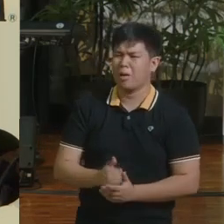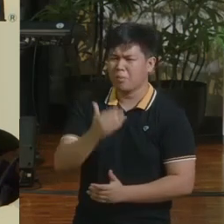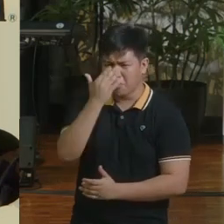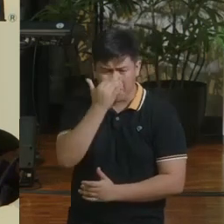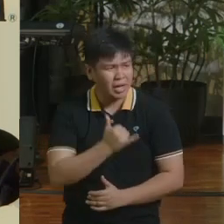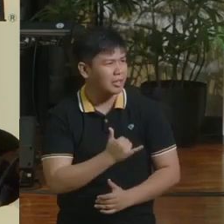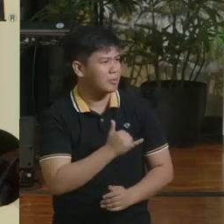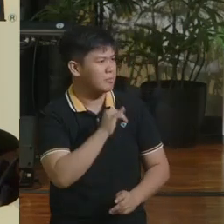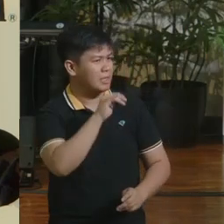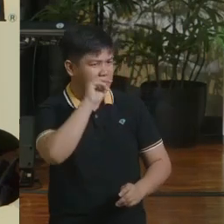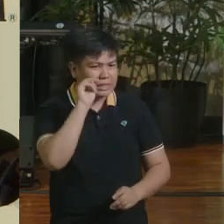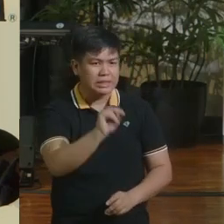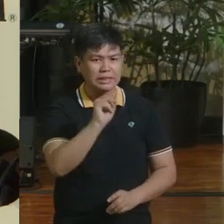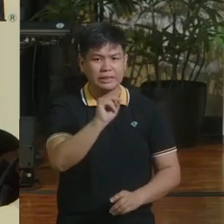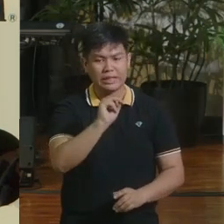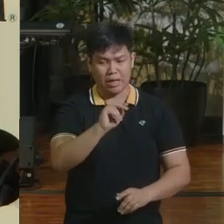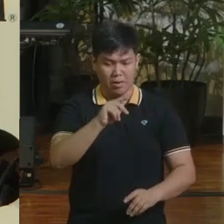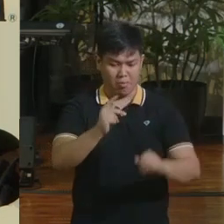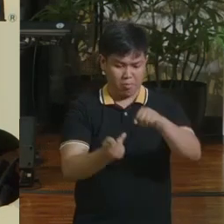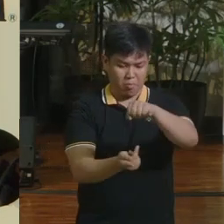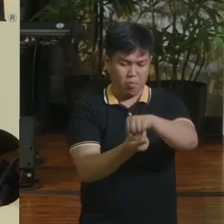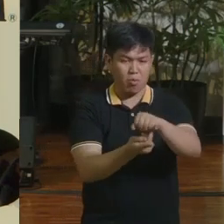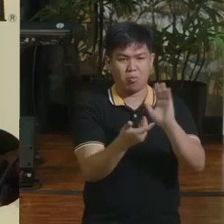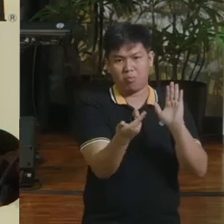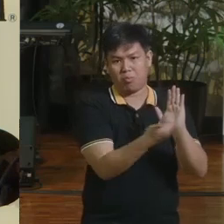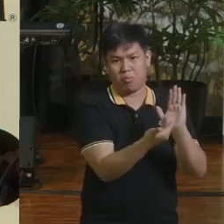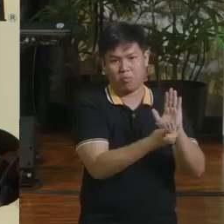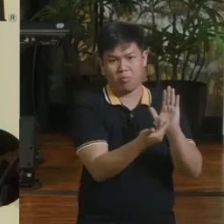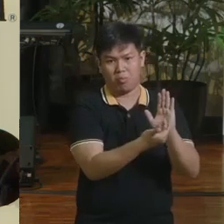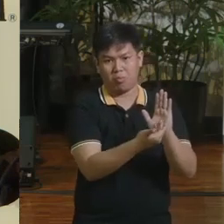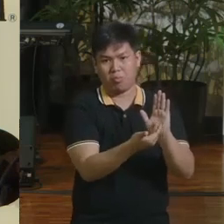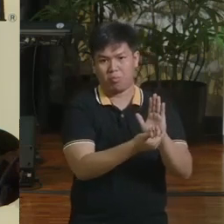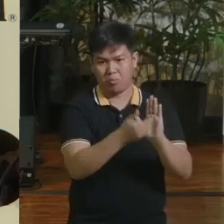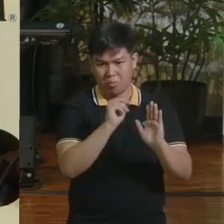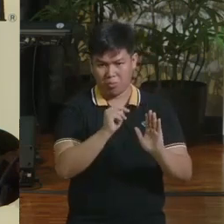Bakit kaya kinakailangan itong ganitong klaseng mensahe?